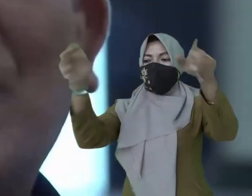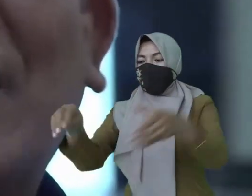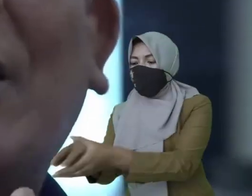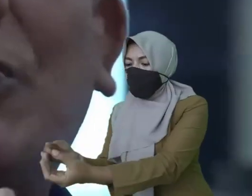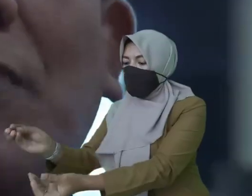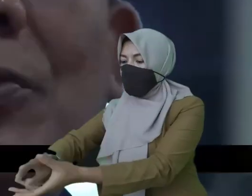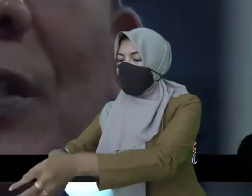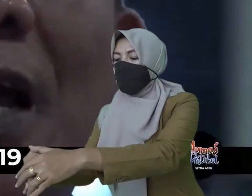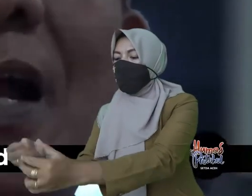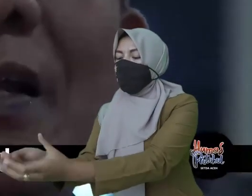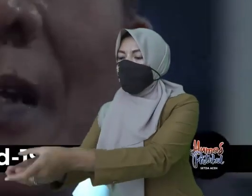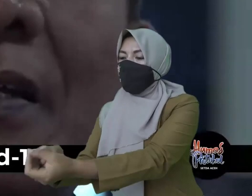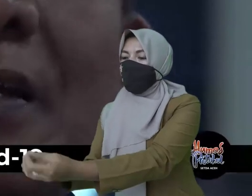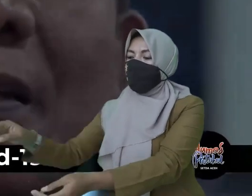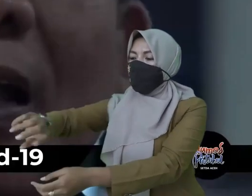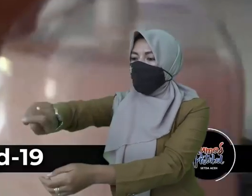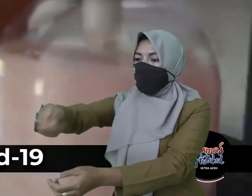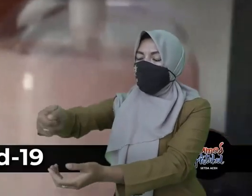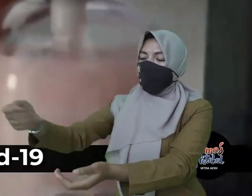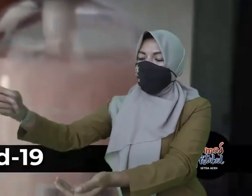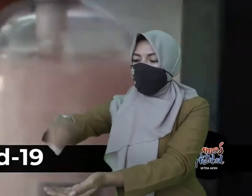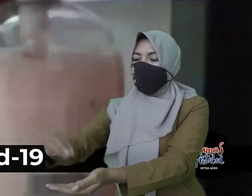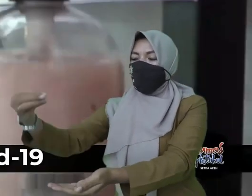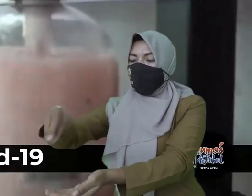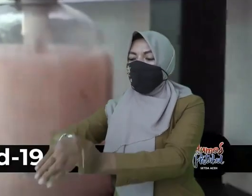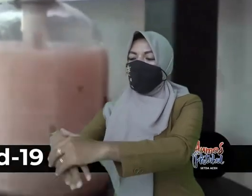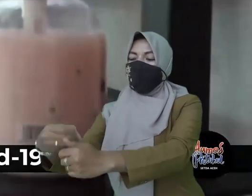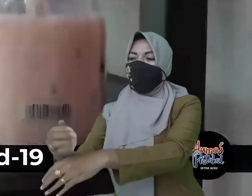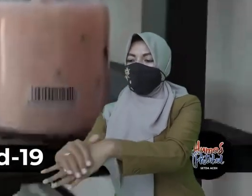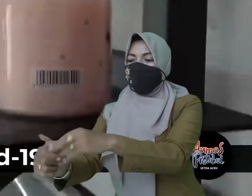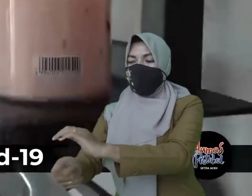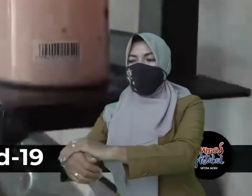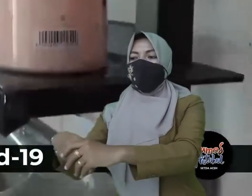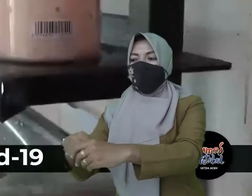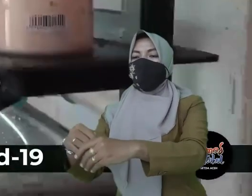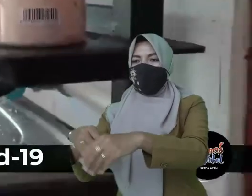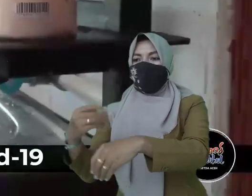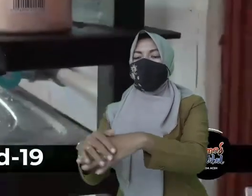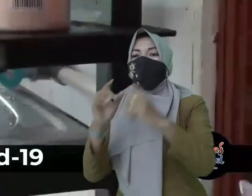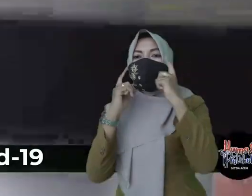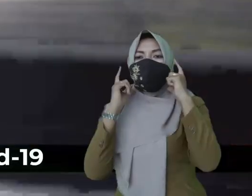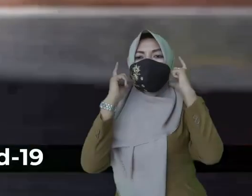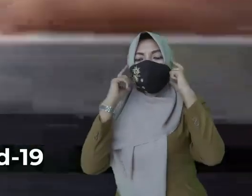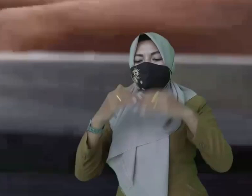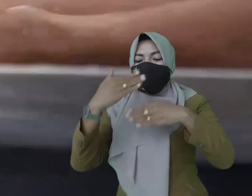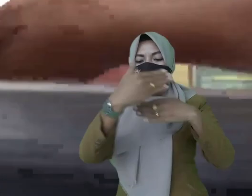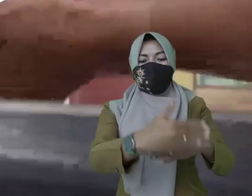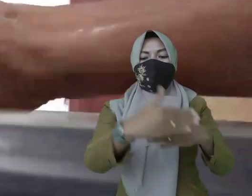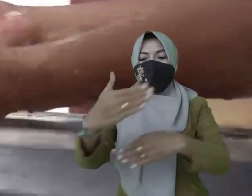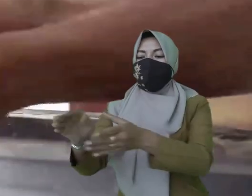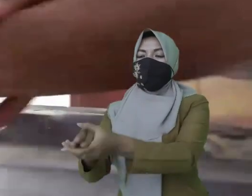kelas atau 1 kelas, 1 tempat cuci tangan. Jadi ada air kran, ada tempat, ada sabun, jadi butuh cuci tangan. Jadi